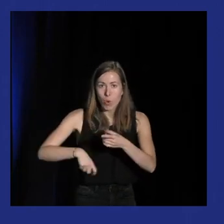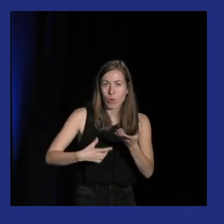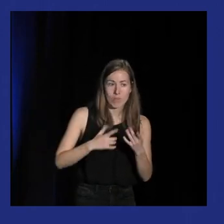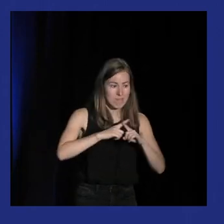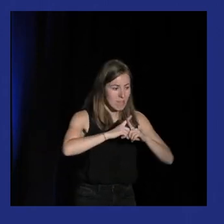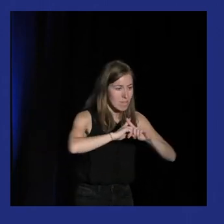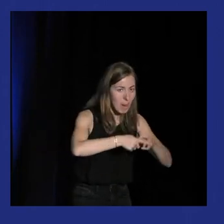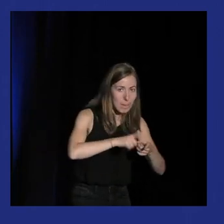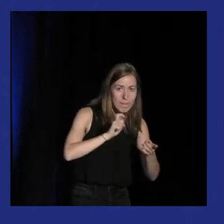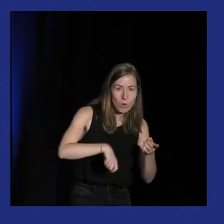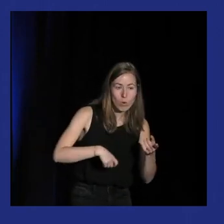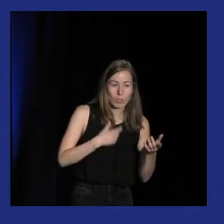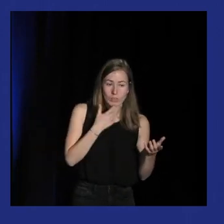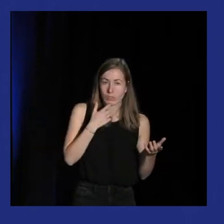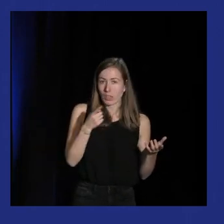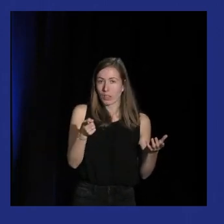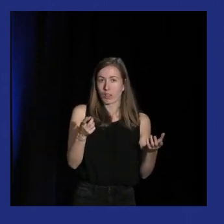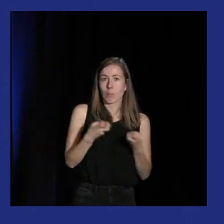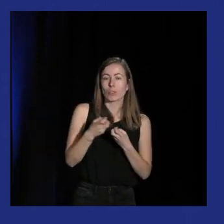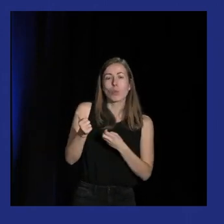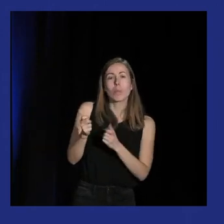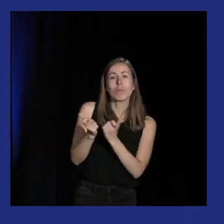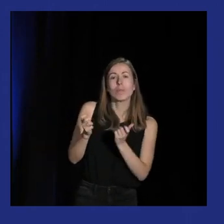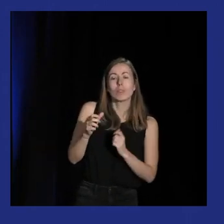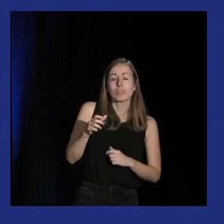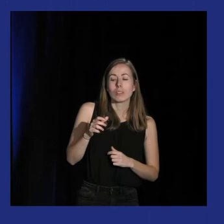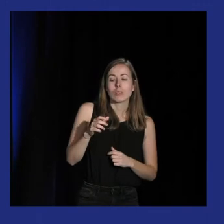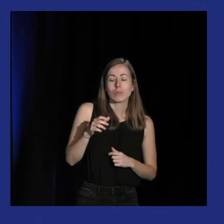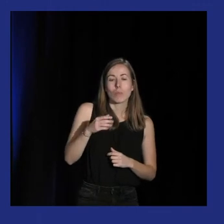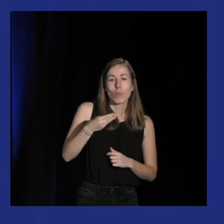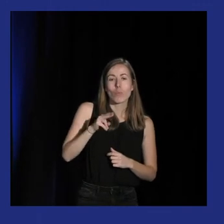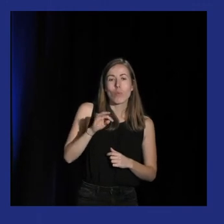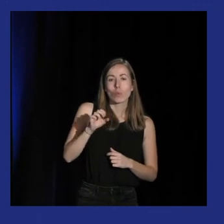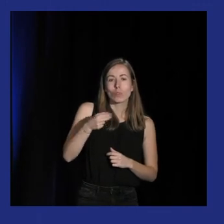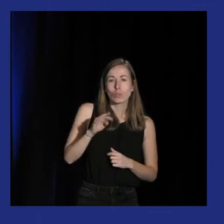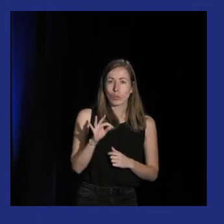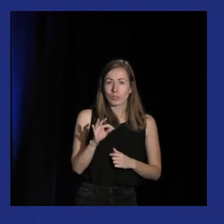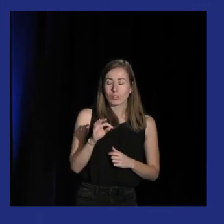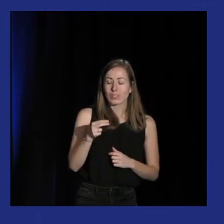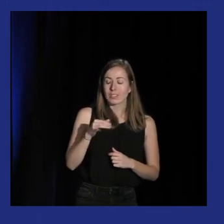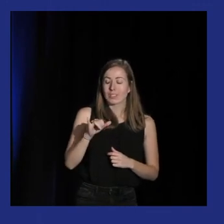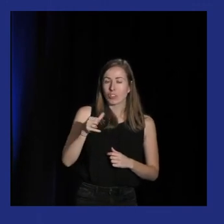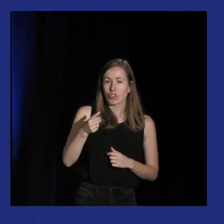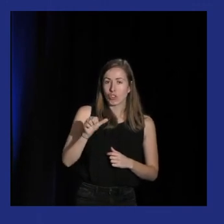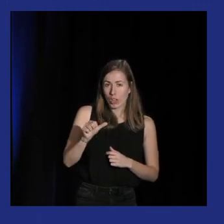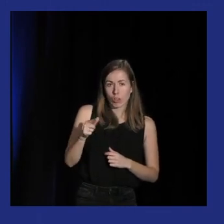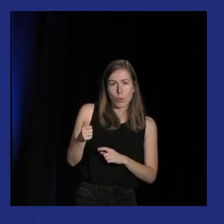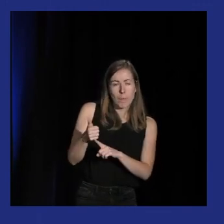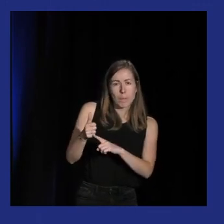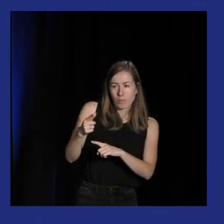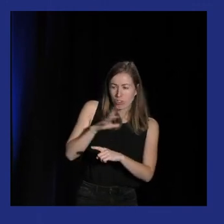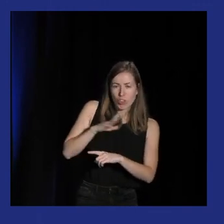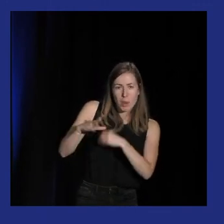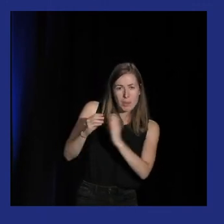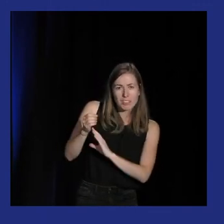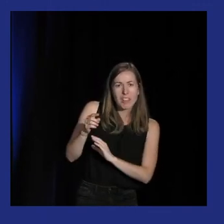chez Ninja tu es notamment en charge de leiana ce qui est un métier qui n'est pas forcément connu de tout le monde est-ce que